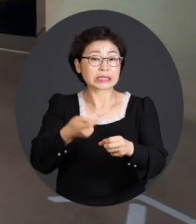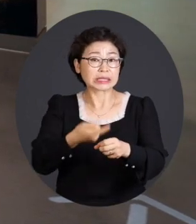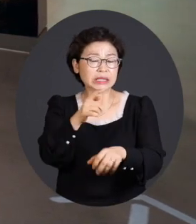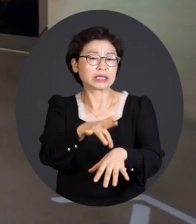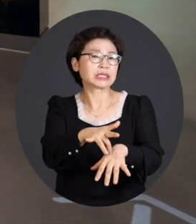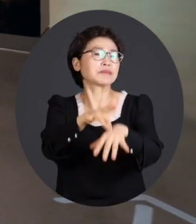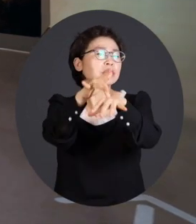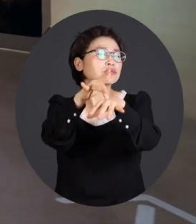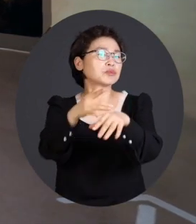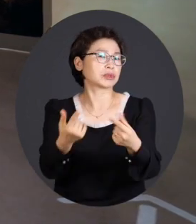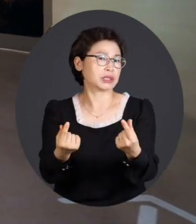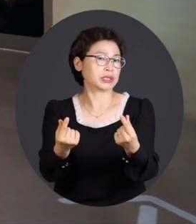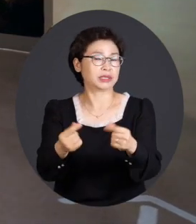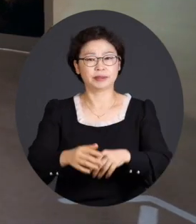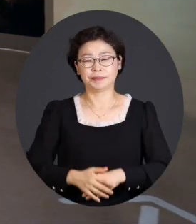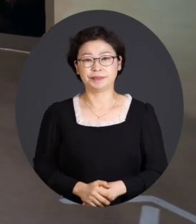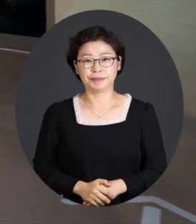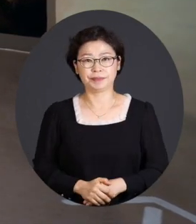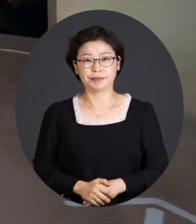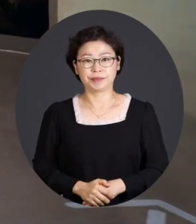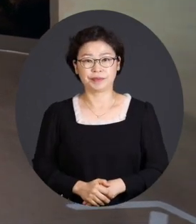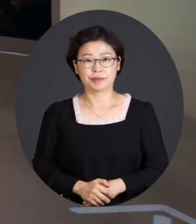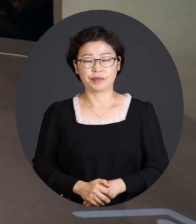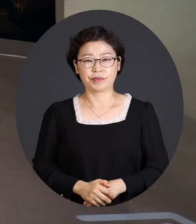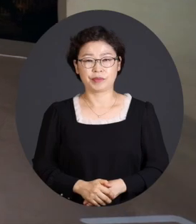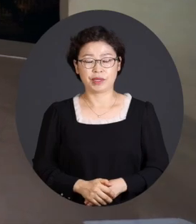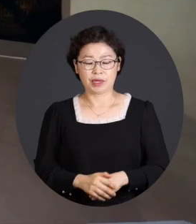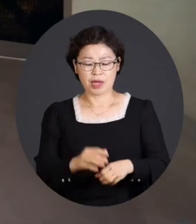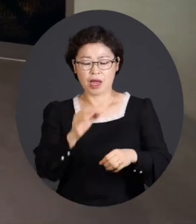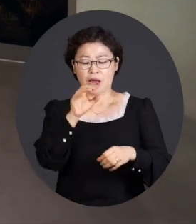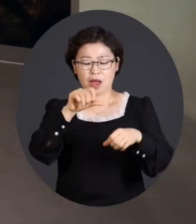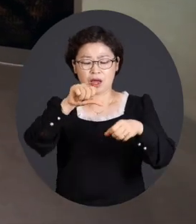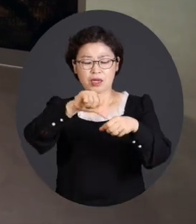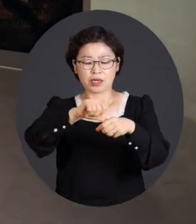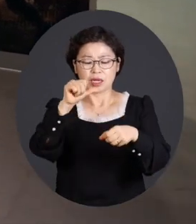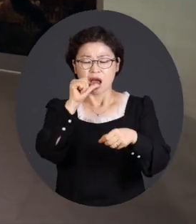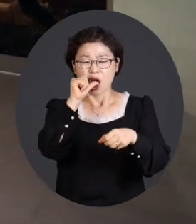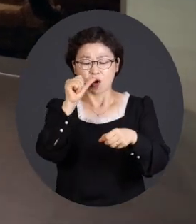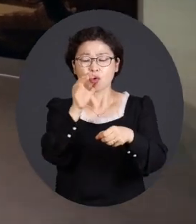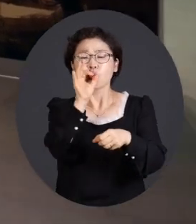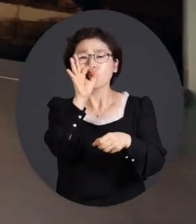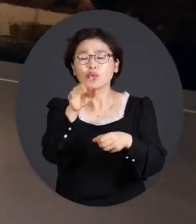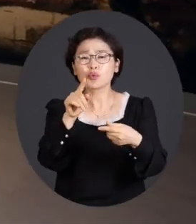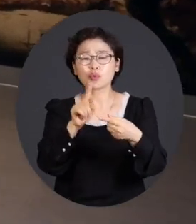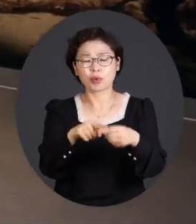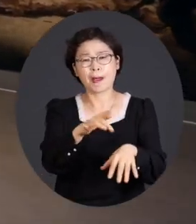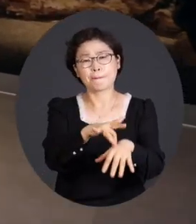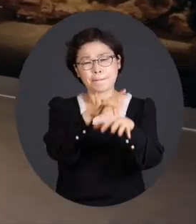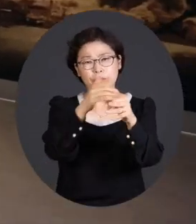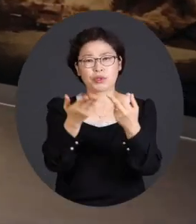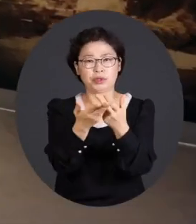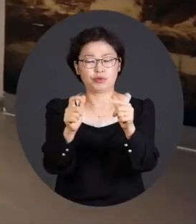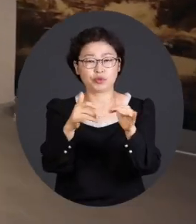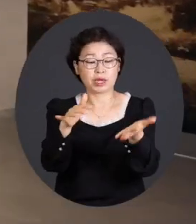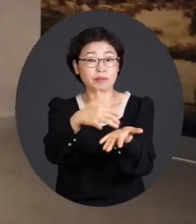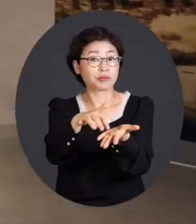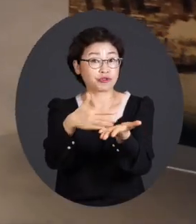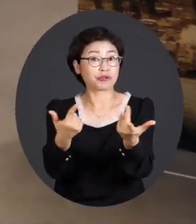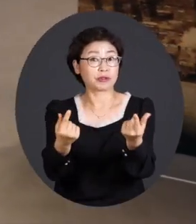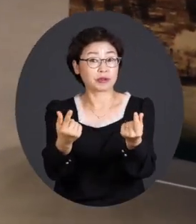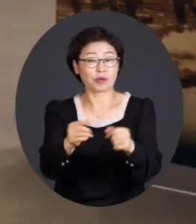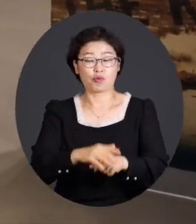제목인 행방불명인 거죠. 이 철판에 뚫린 구멍들은 행방불명된 이 제주도민의